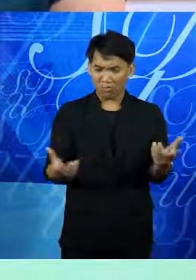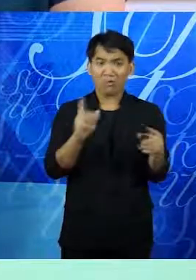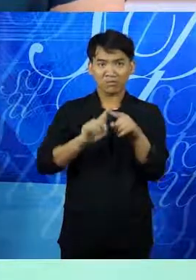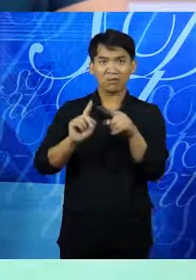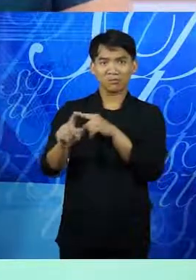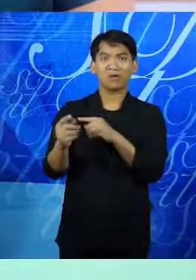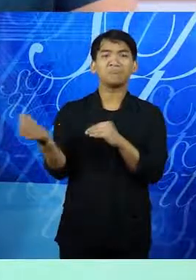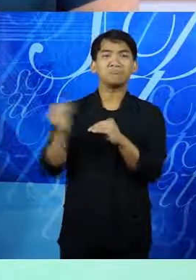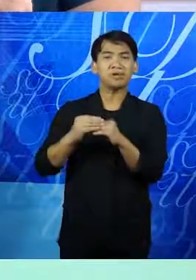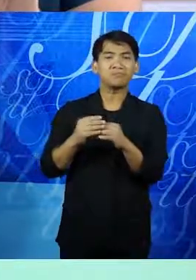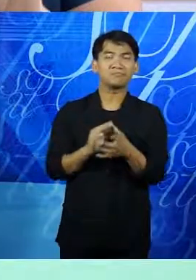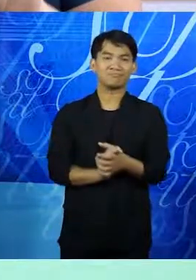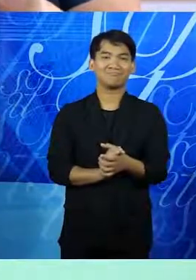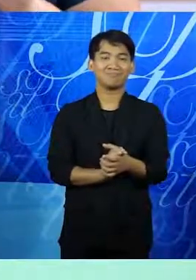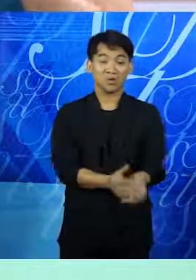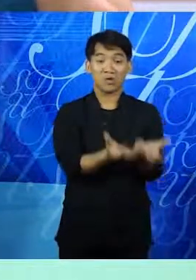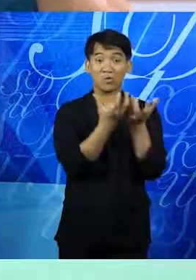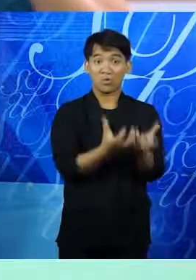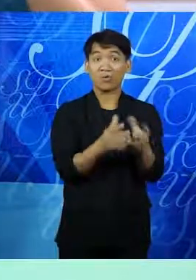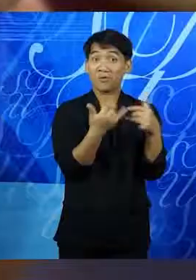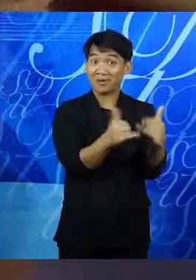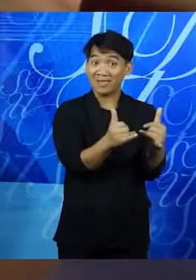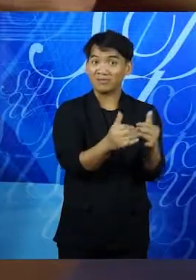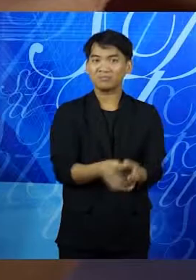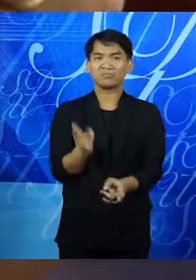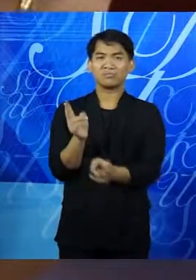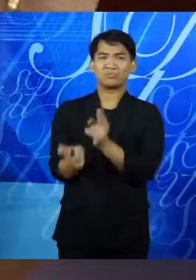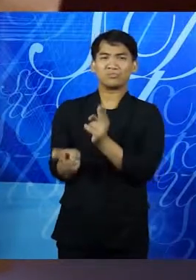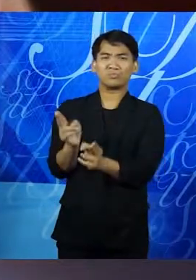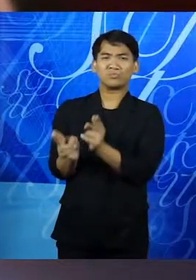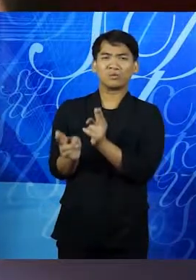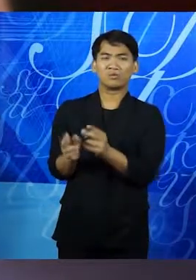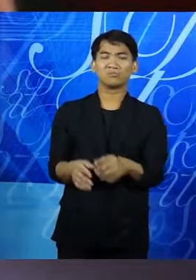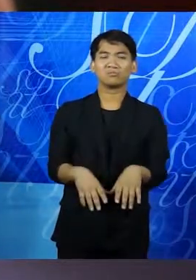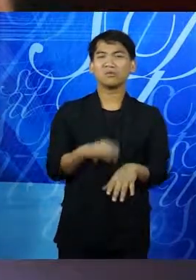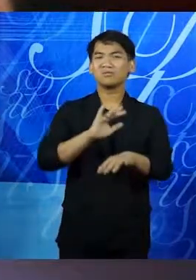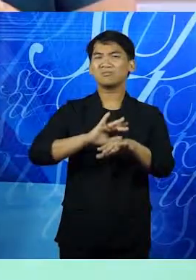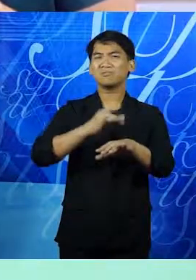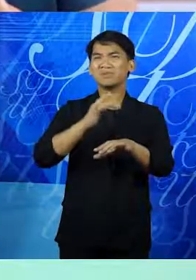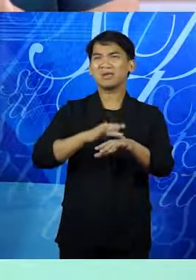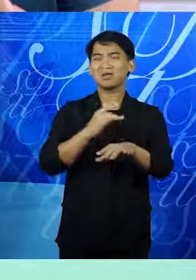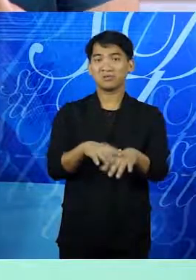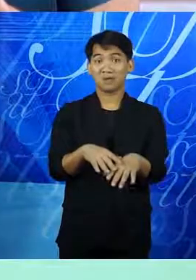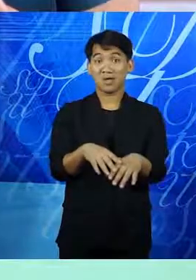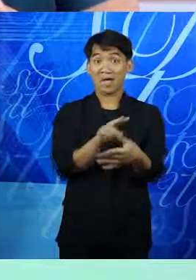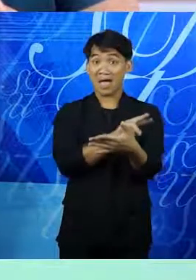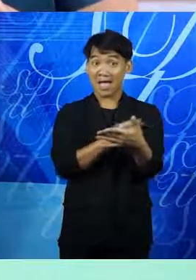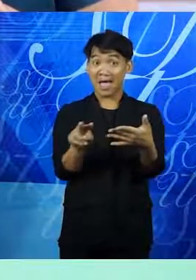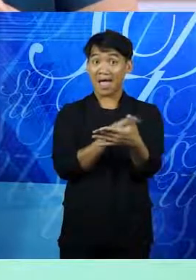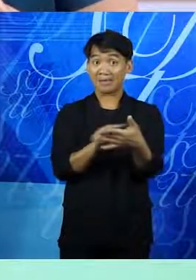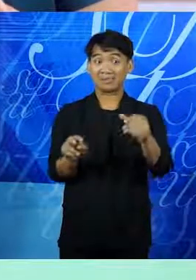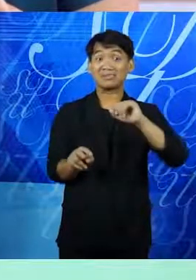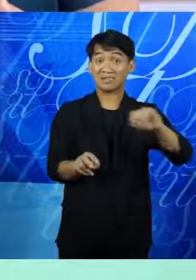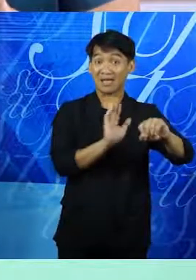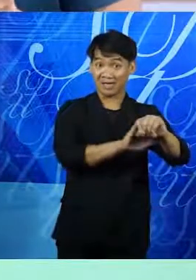คะระหว่างของเล่นนะคะกับตุ๊กตาเนี่ยนะคะโดยธรรมชาติของการอ่านแล้วเนี่ยจะอ่านจากซ้ายไปขวาอยู่แล้ว